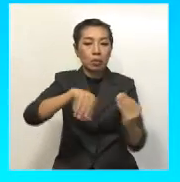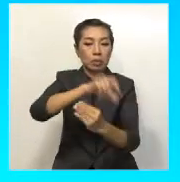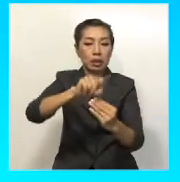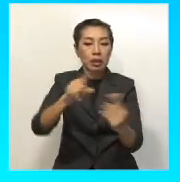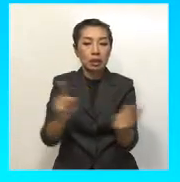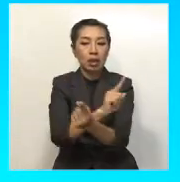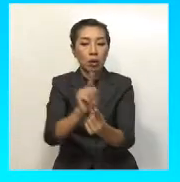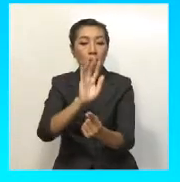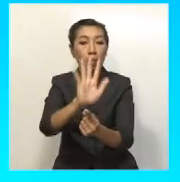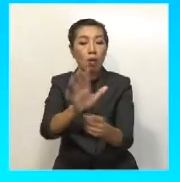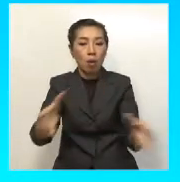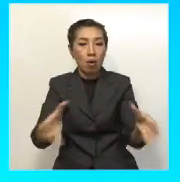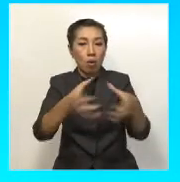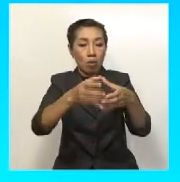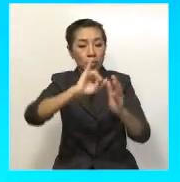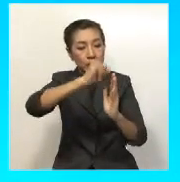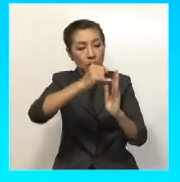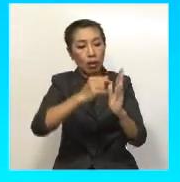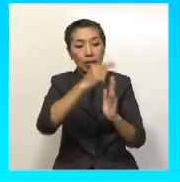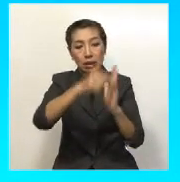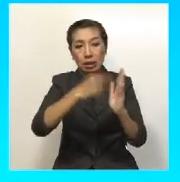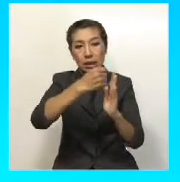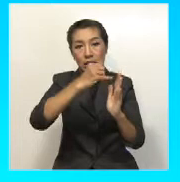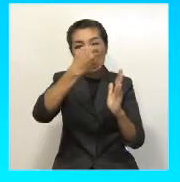ุกันประชusa นะคะ